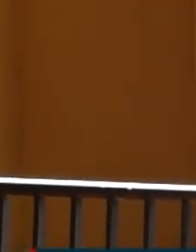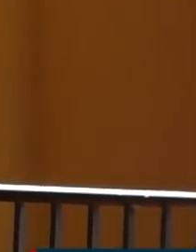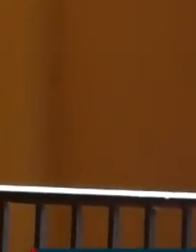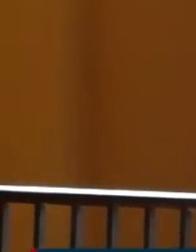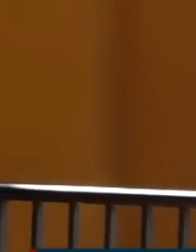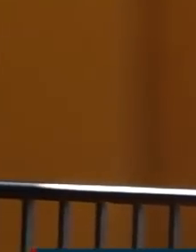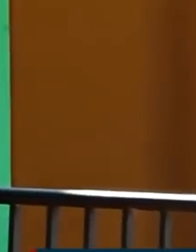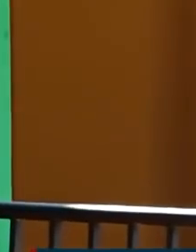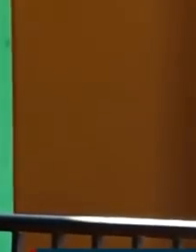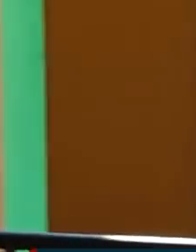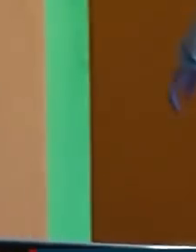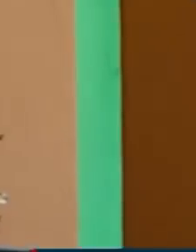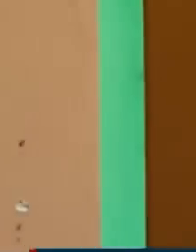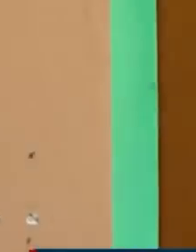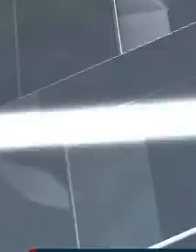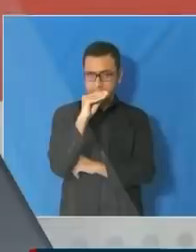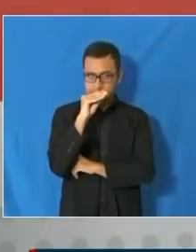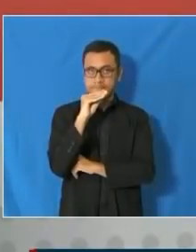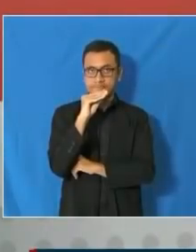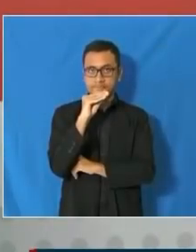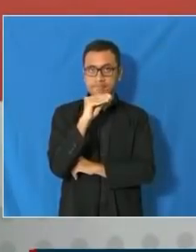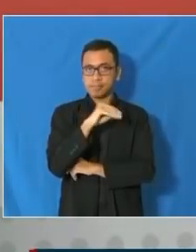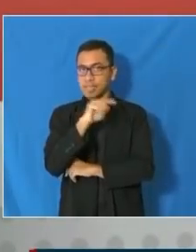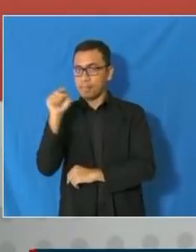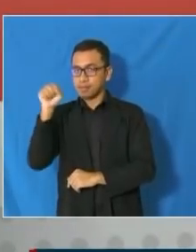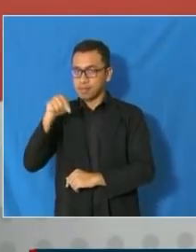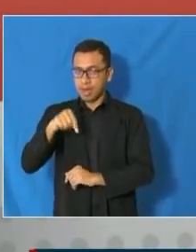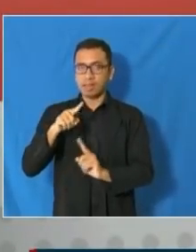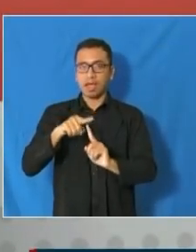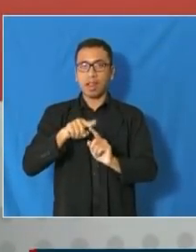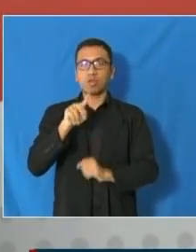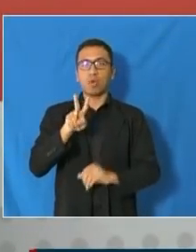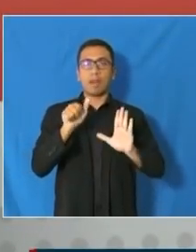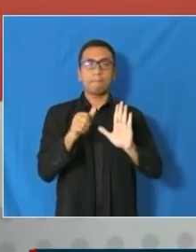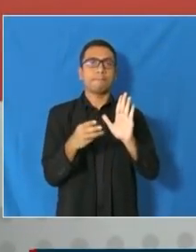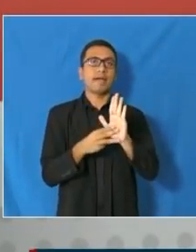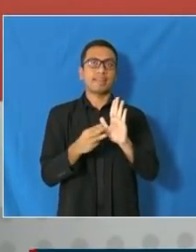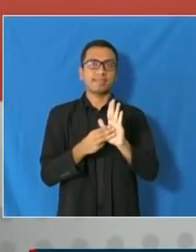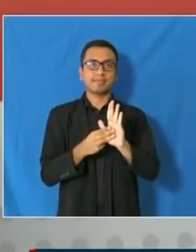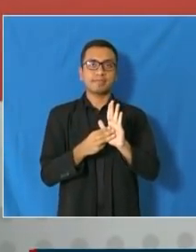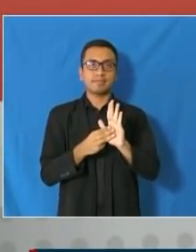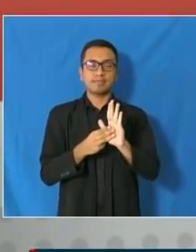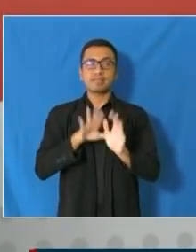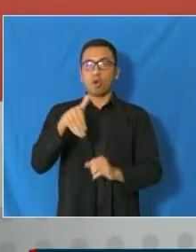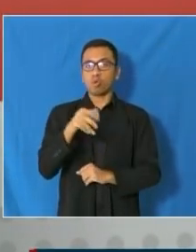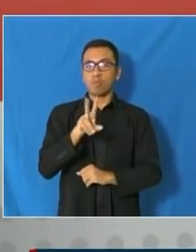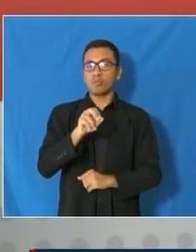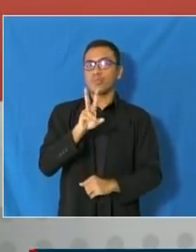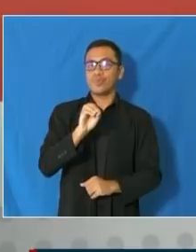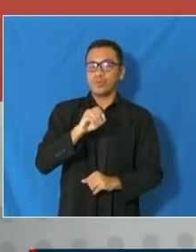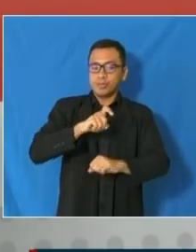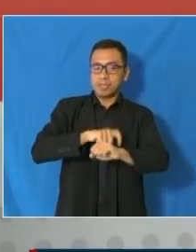Indonesia wuih sampai dengan tanggal 26 Mar 2020